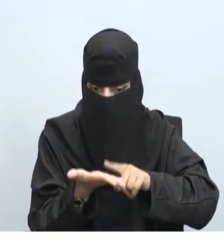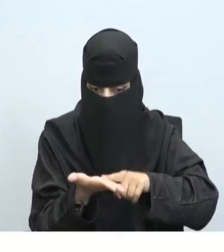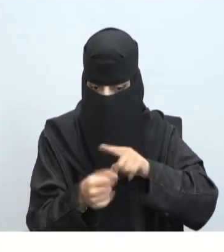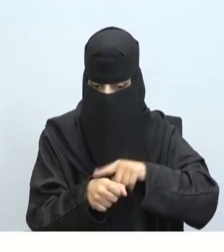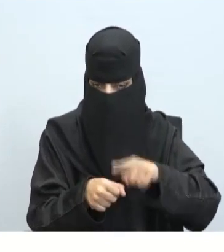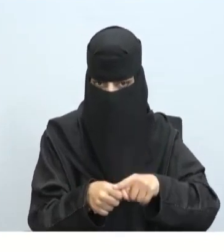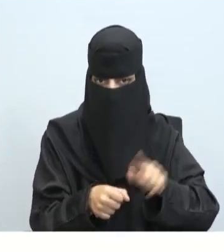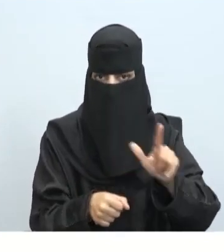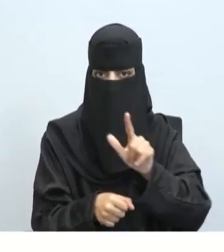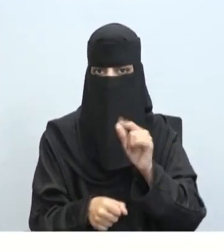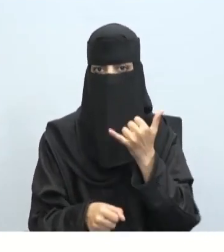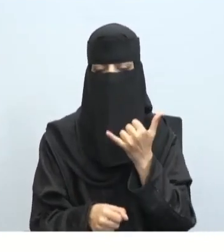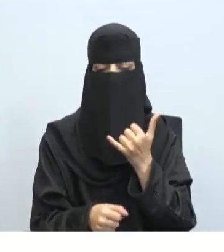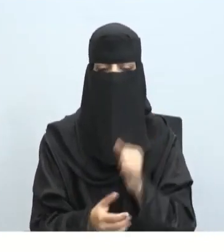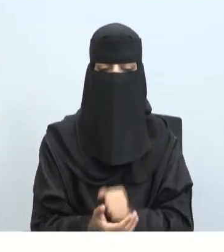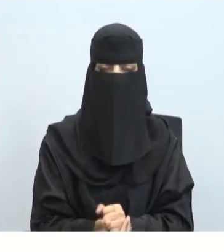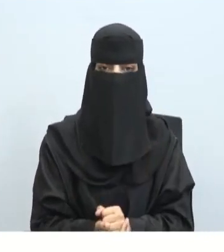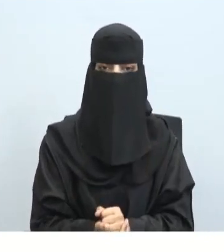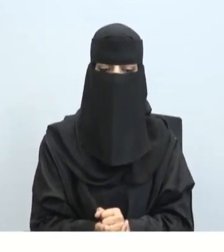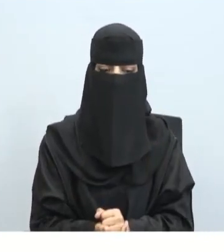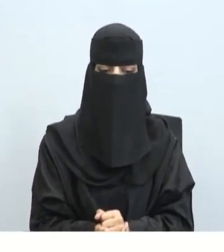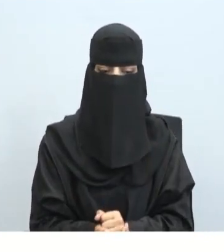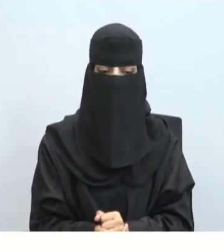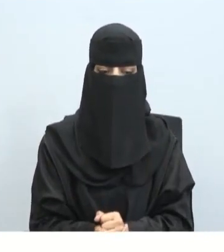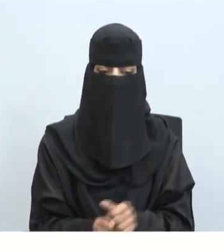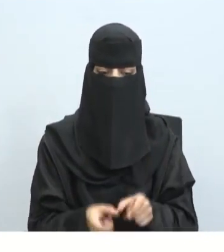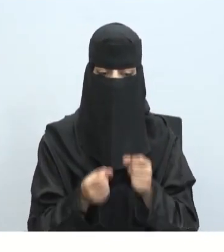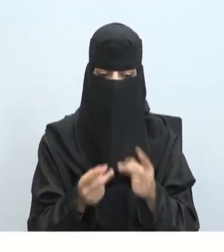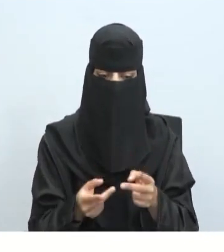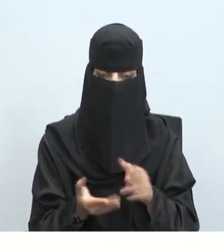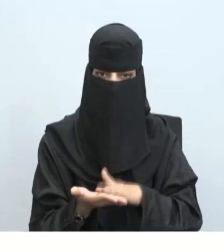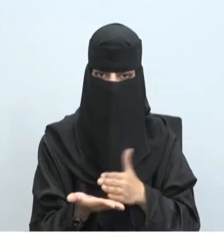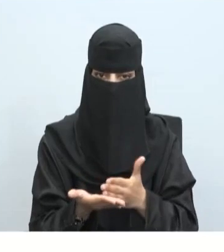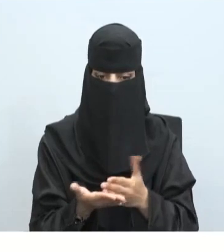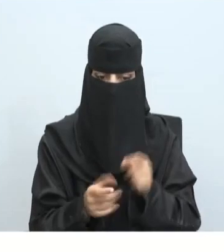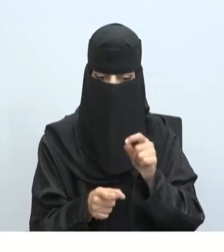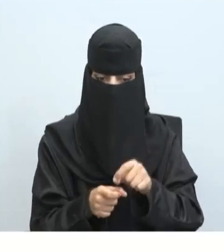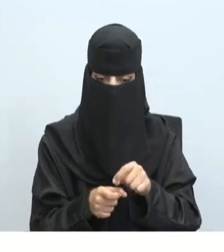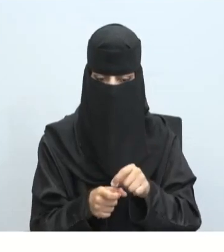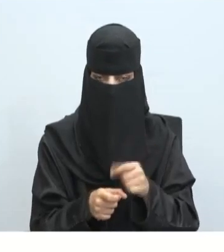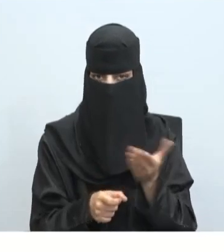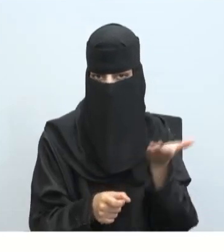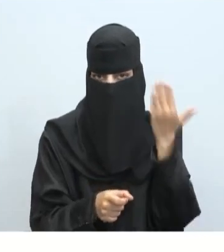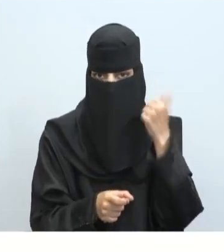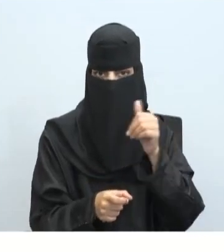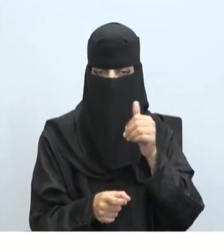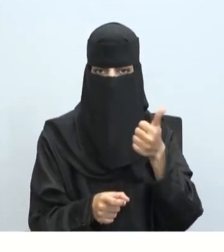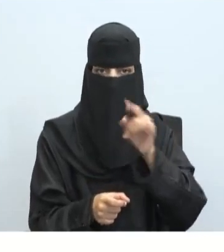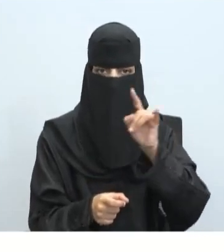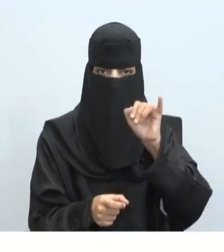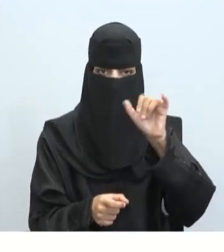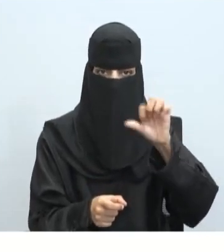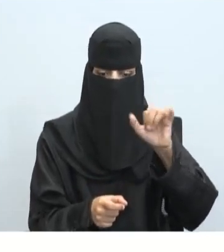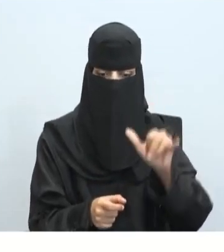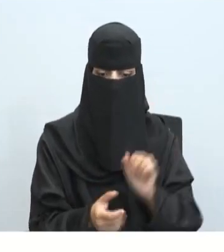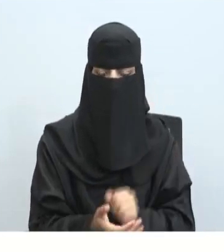الى اللغه العربيه وقد بدات الترجمه في العصر الاموي